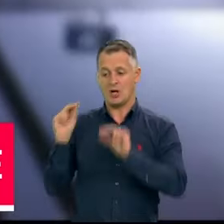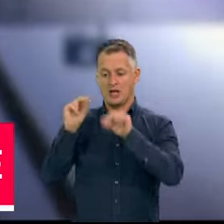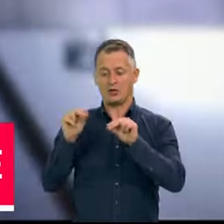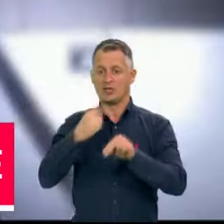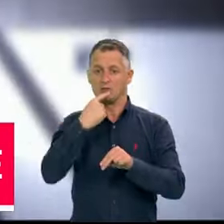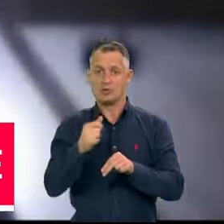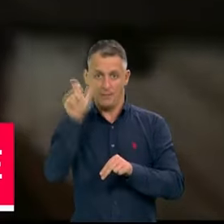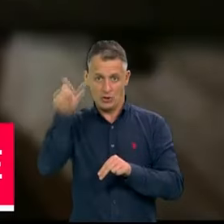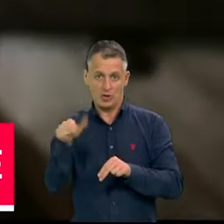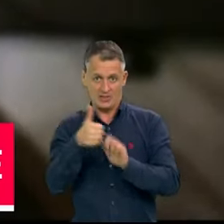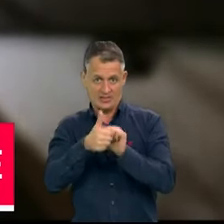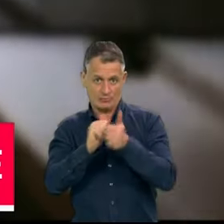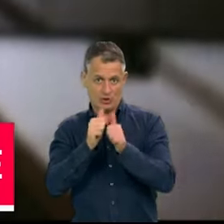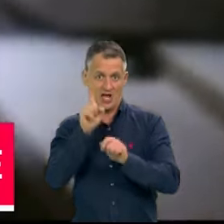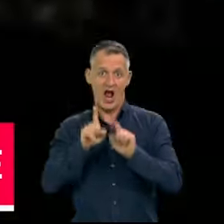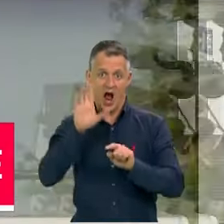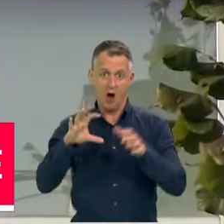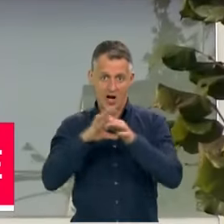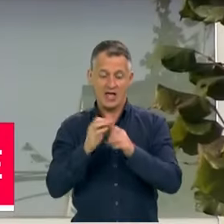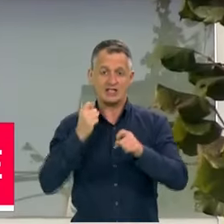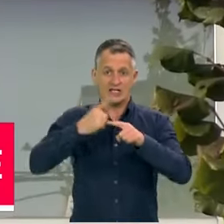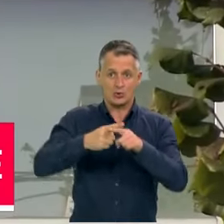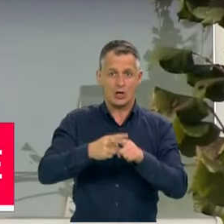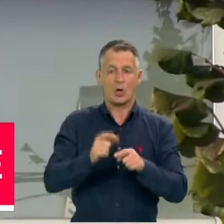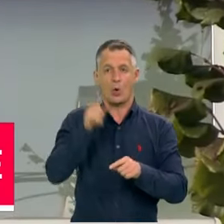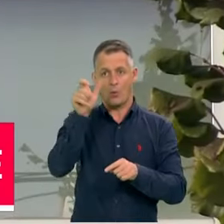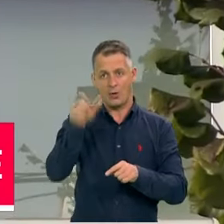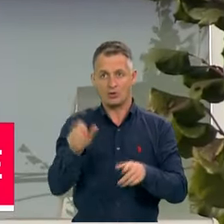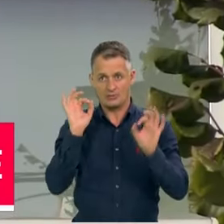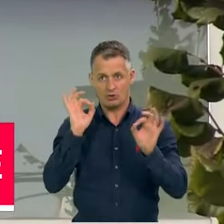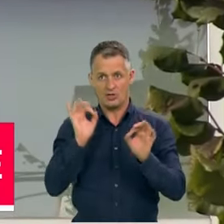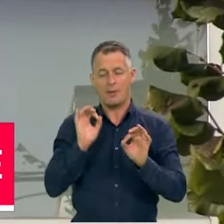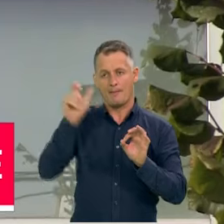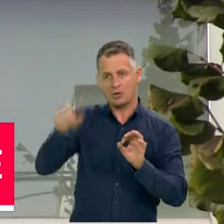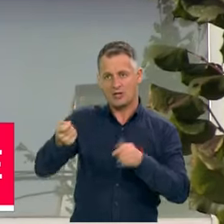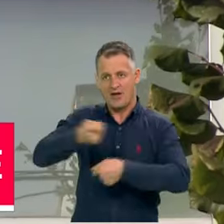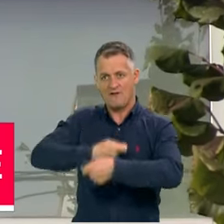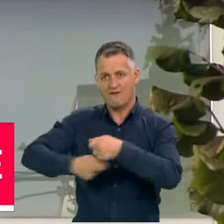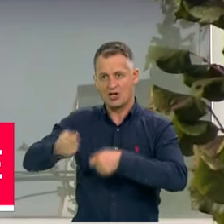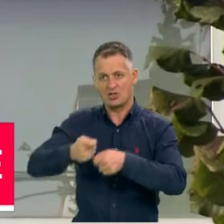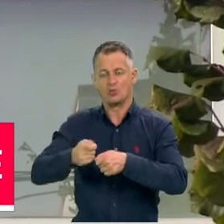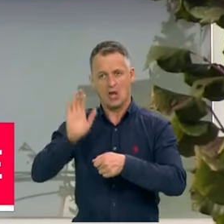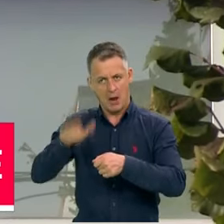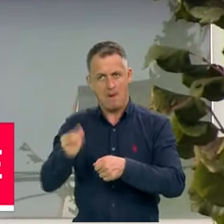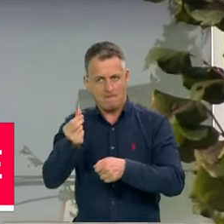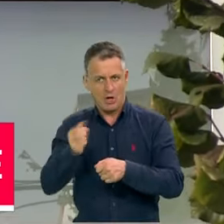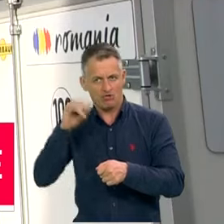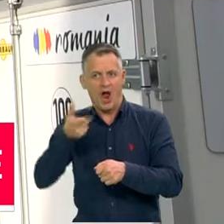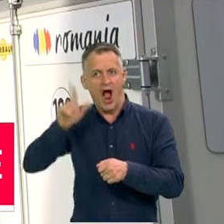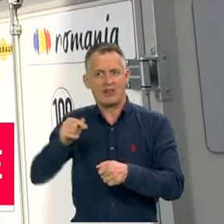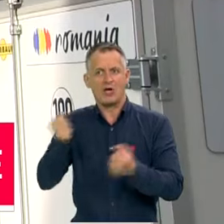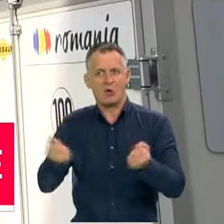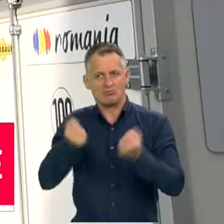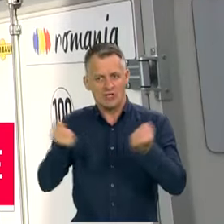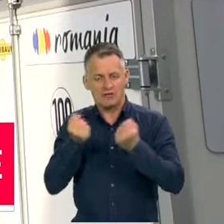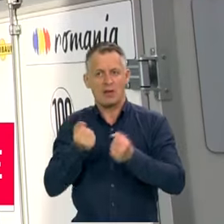racolat că dacă vor întreține relații sexuale cu un anumit tip de oameni oameni de afaceri vor obține bani și alte servicii pentru ele sau pentru